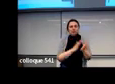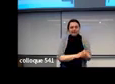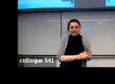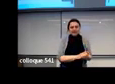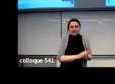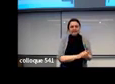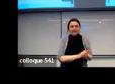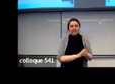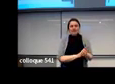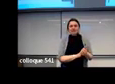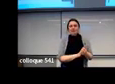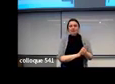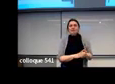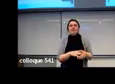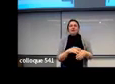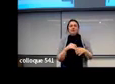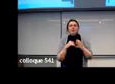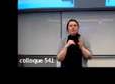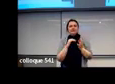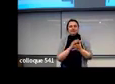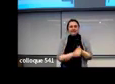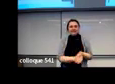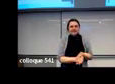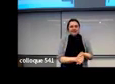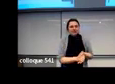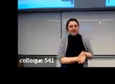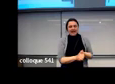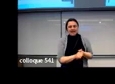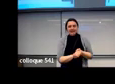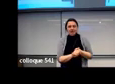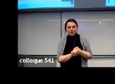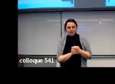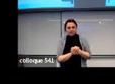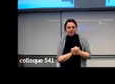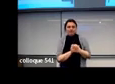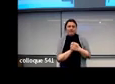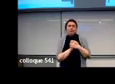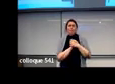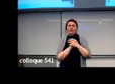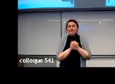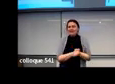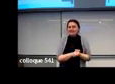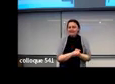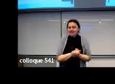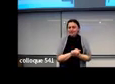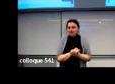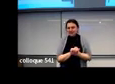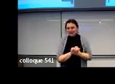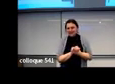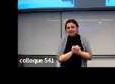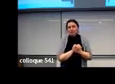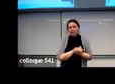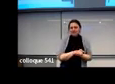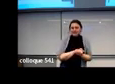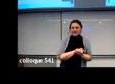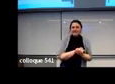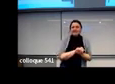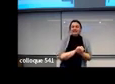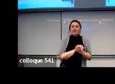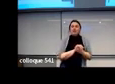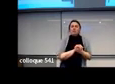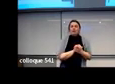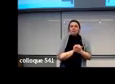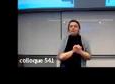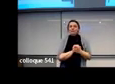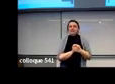les étudiants en sciences d'information, pour les spécialistes de la GDR et autres qui cherchent à se familiariser avec les GDR dans un contexte